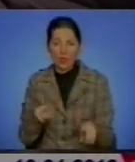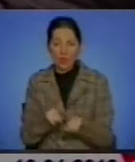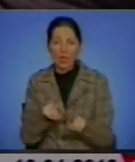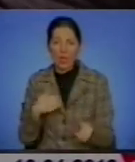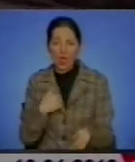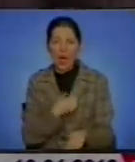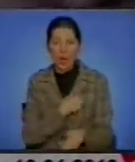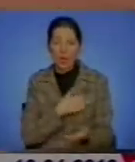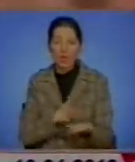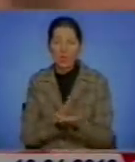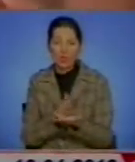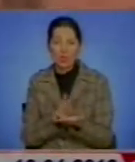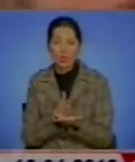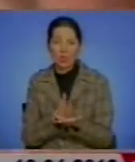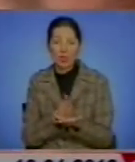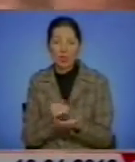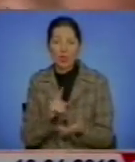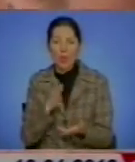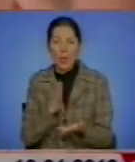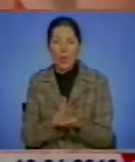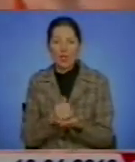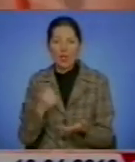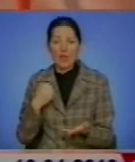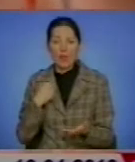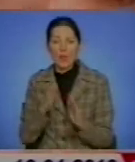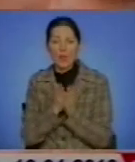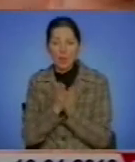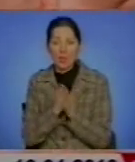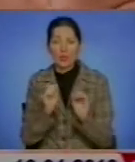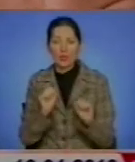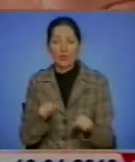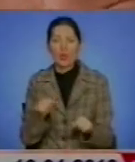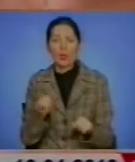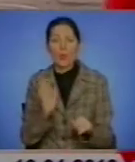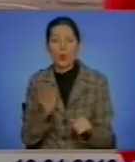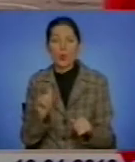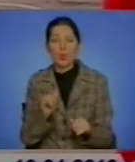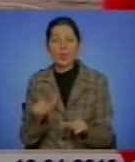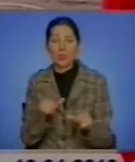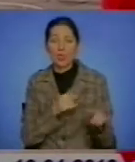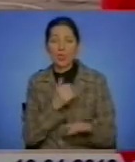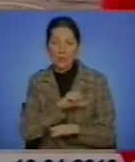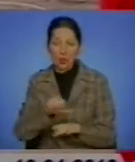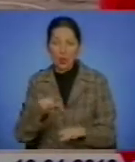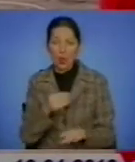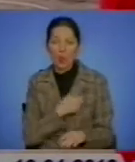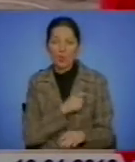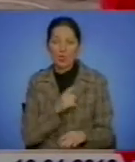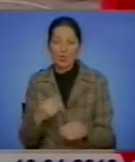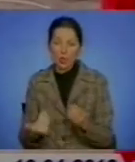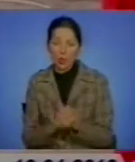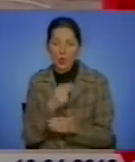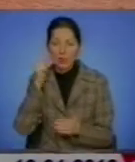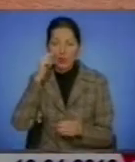піти відслужити, щоб мати воєнний білет, щоб можна було десь за кордон поїхати. Хочеться чогось нового навчитися,